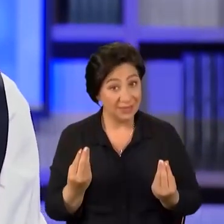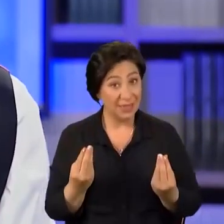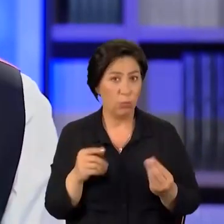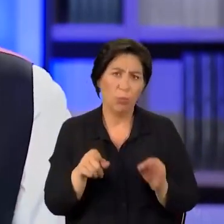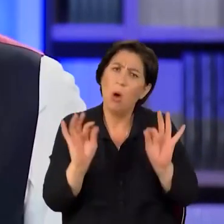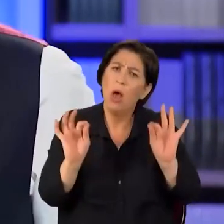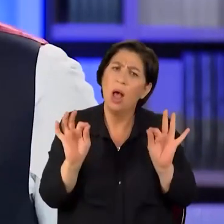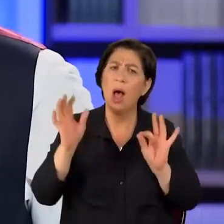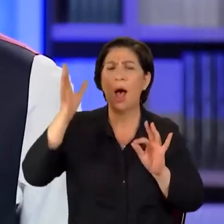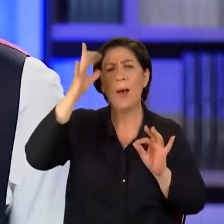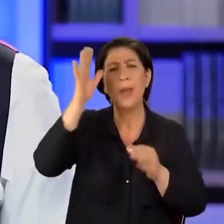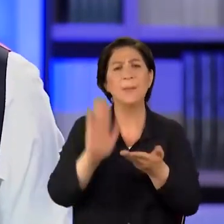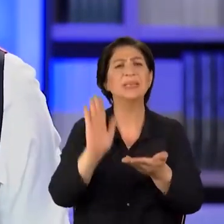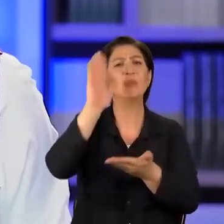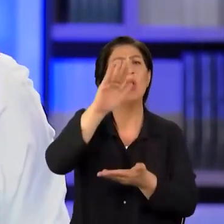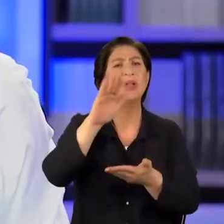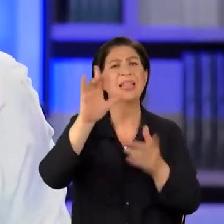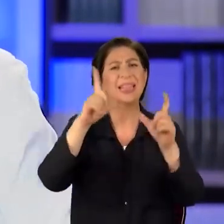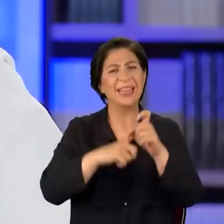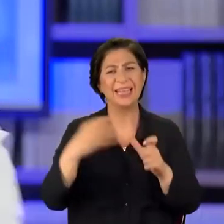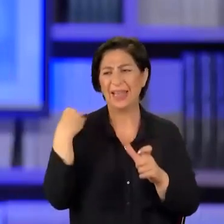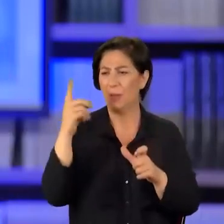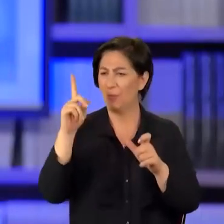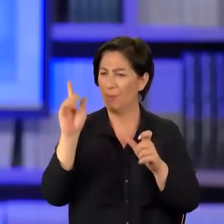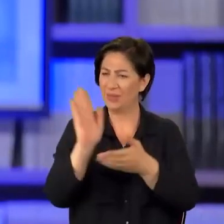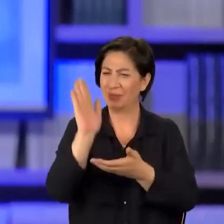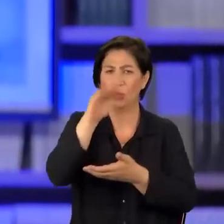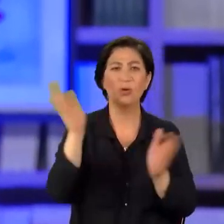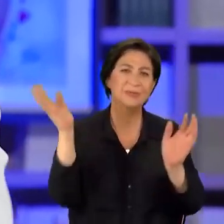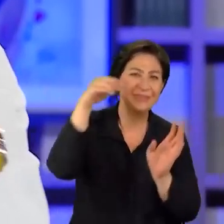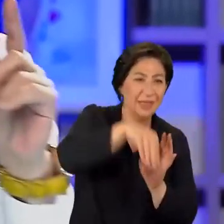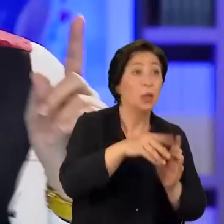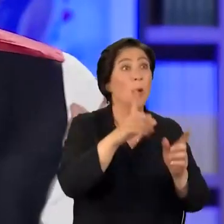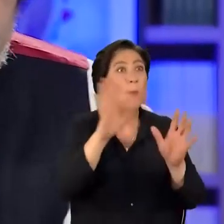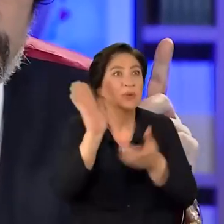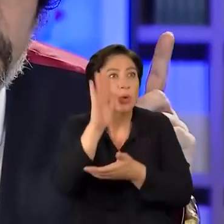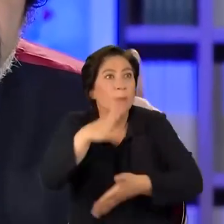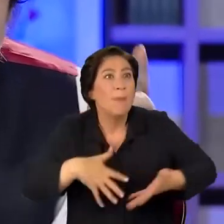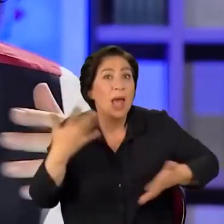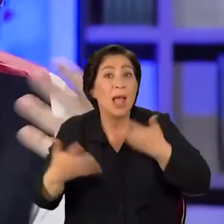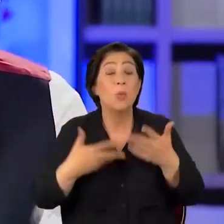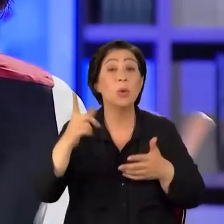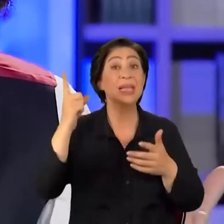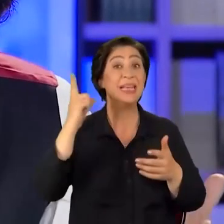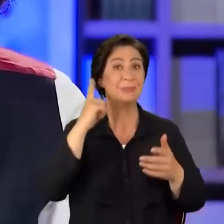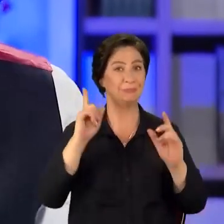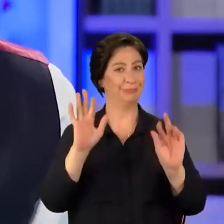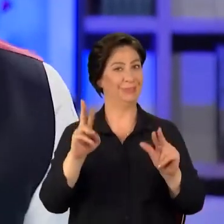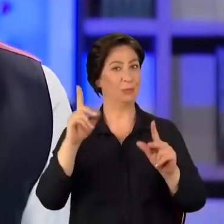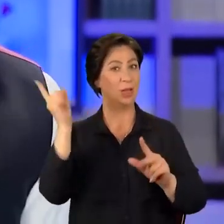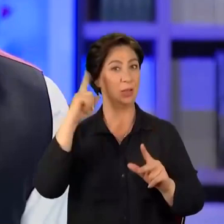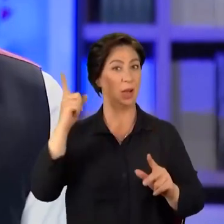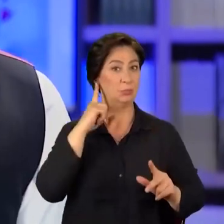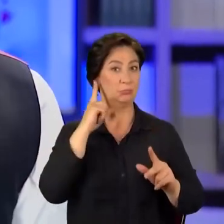bu böyledir. Amerikan Basketbol Ligi'nde yeni bir basketbolcu gelir. Herkes baskete merak salar. Yıldızlarla ilgili bu. Yeni yıldızların